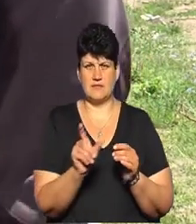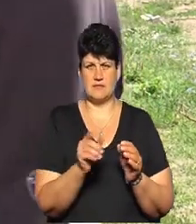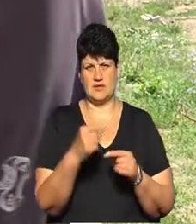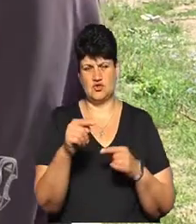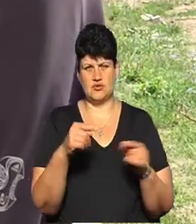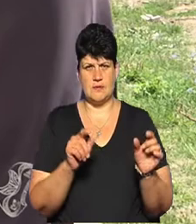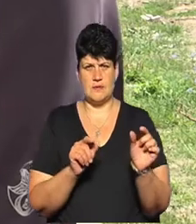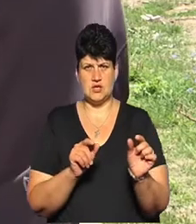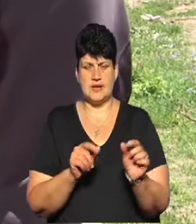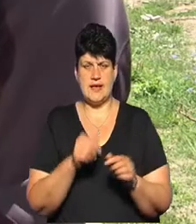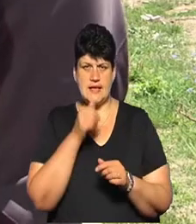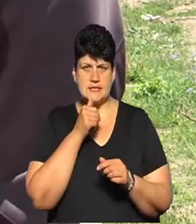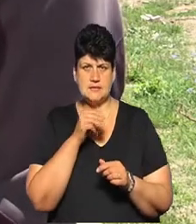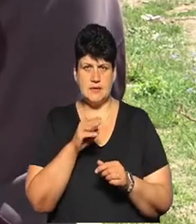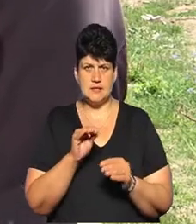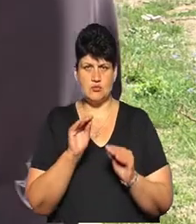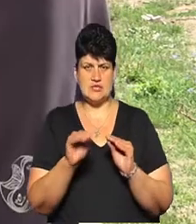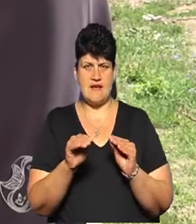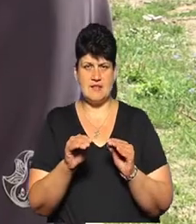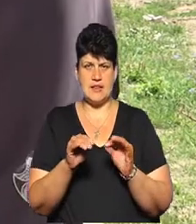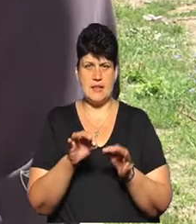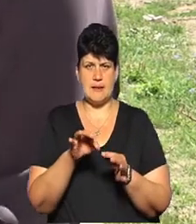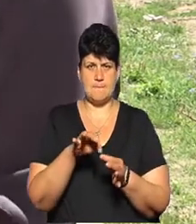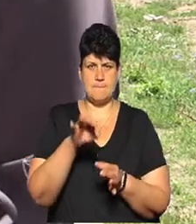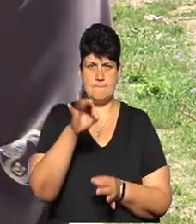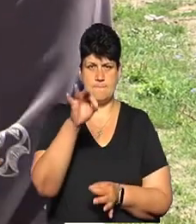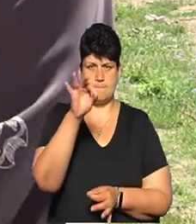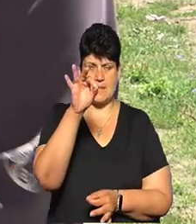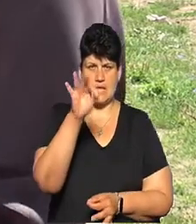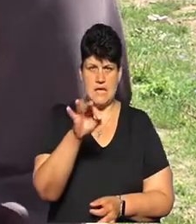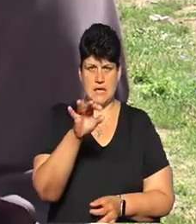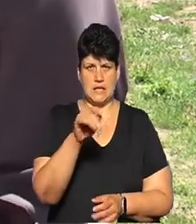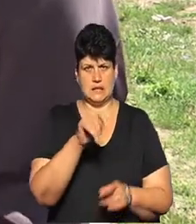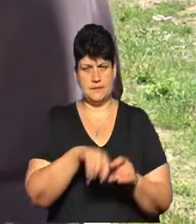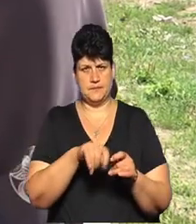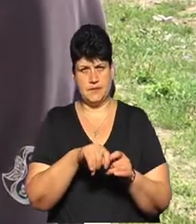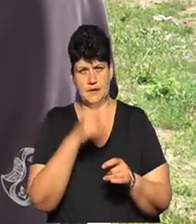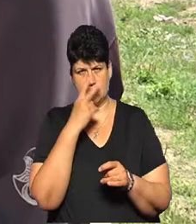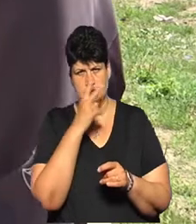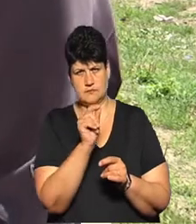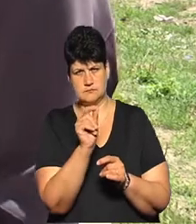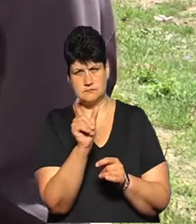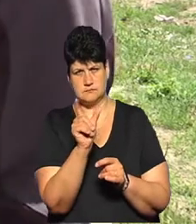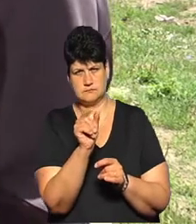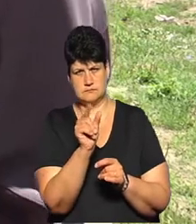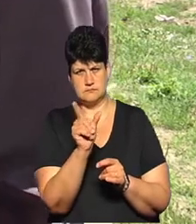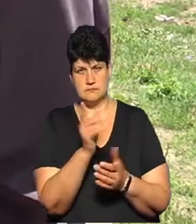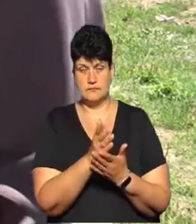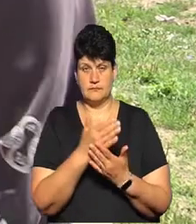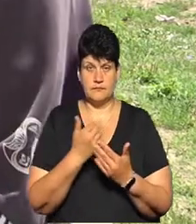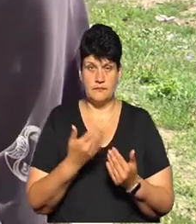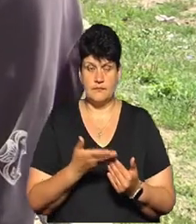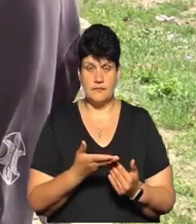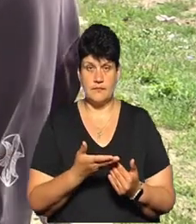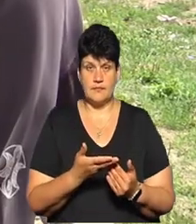поставили маяки на стіну і вони дивилися, за маяками рухається стіна чи не рухається. По